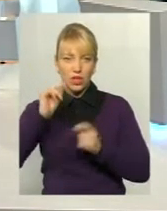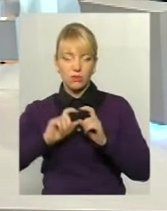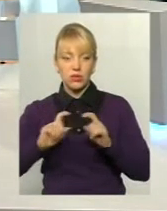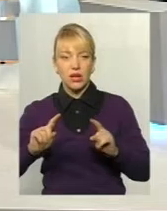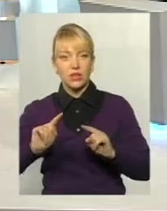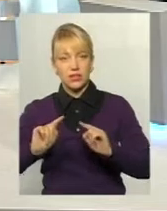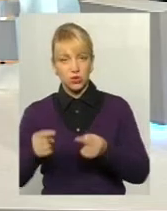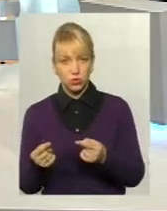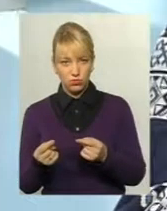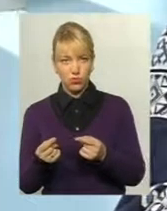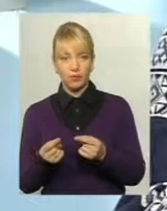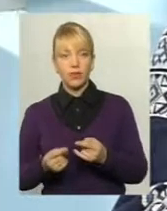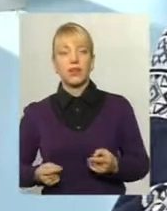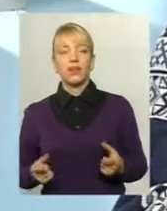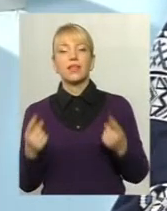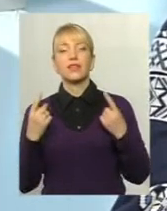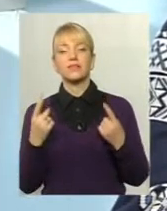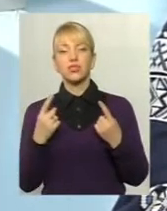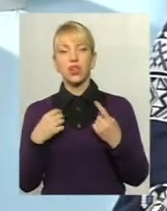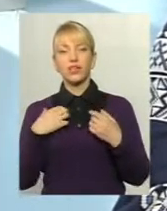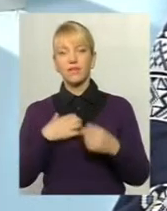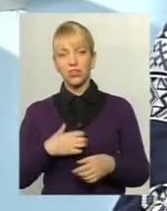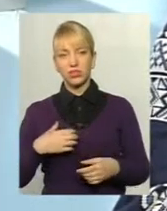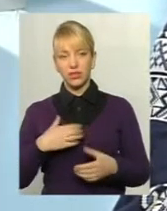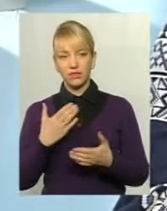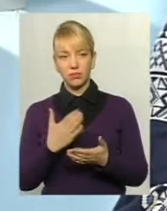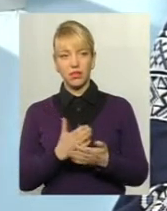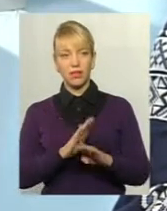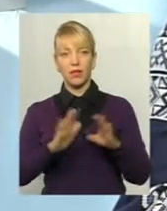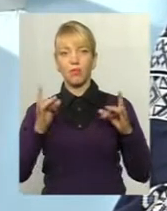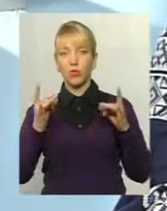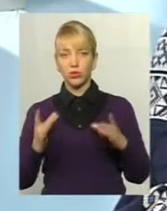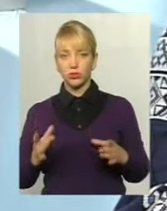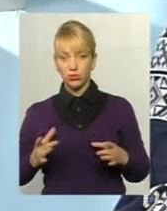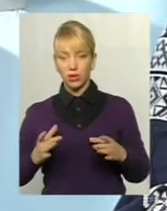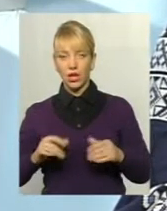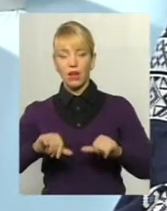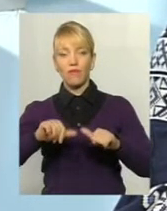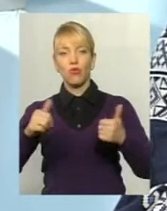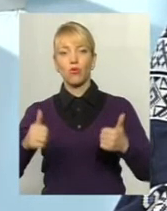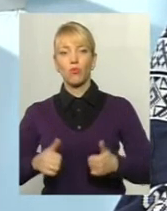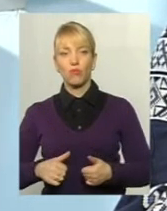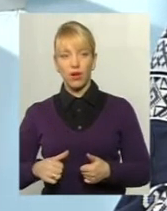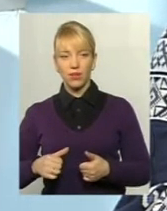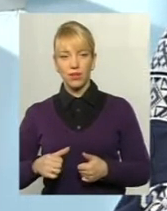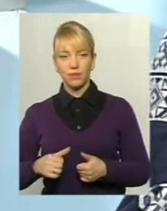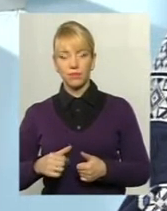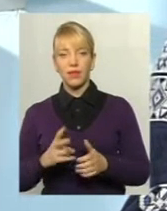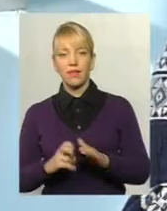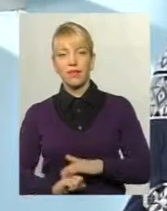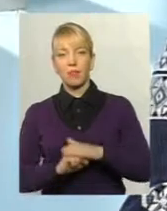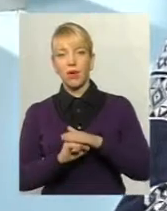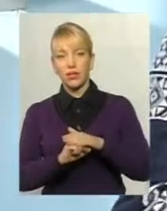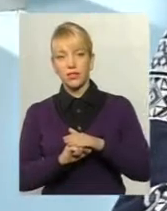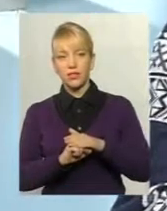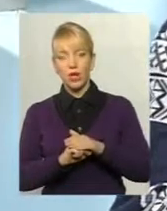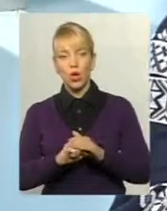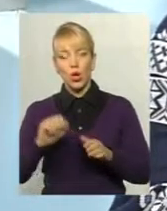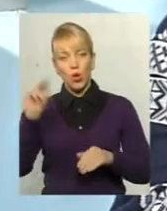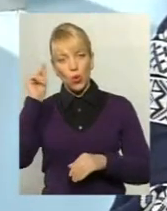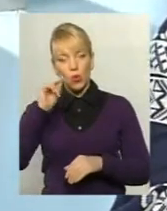Тому надзвичайно важливим є не просто формування на базі